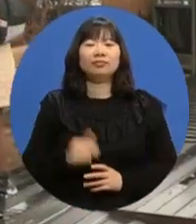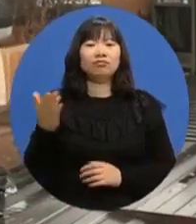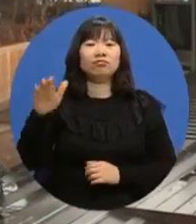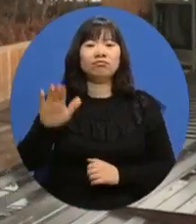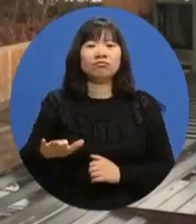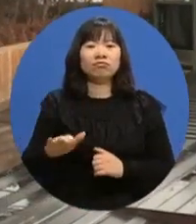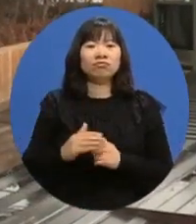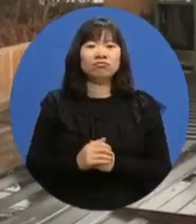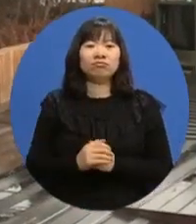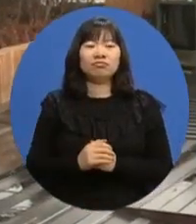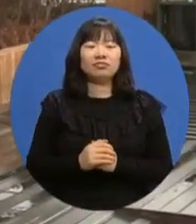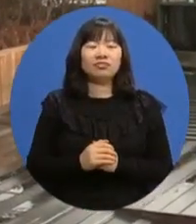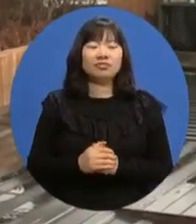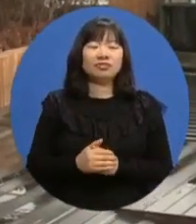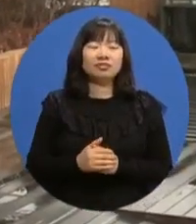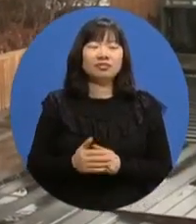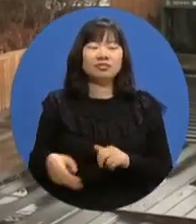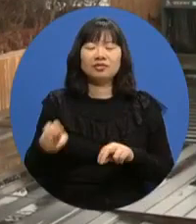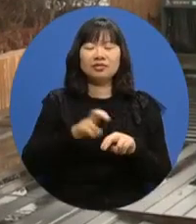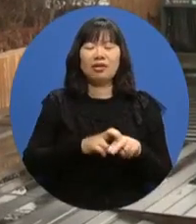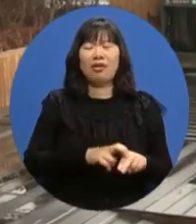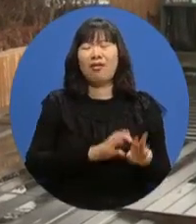그런데 우리 안 타면 안 돼?